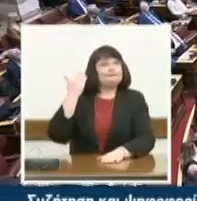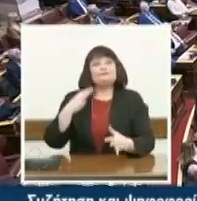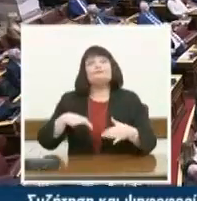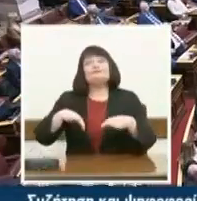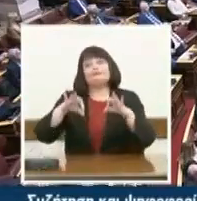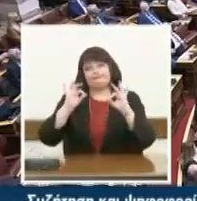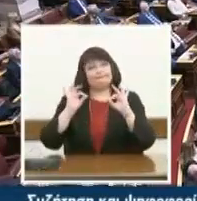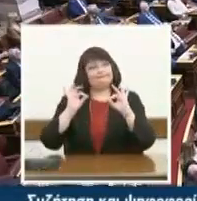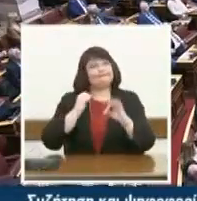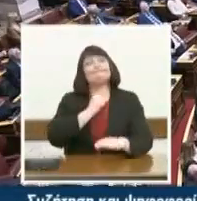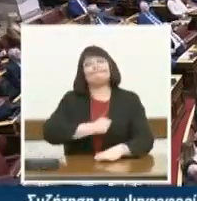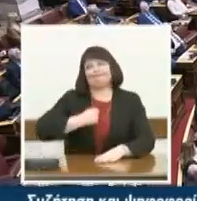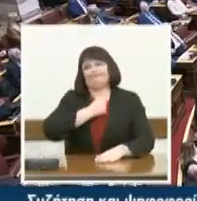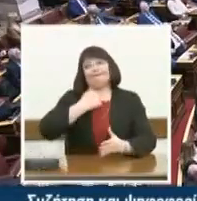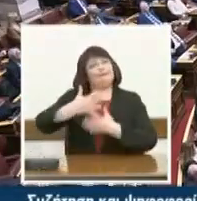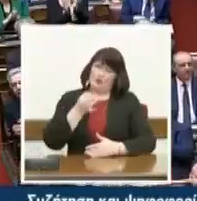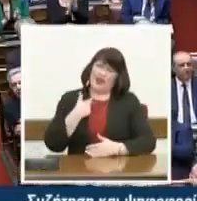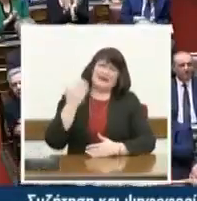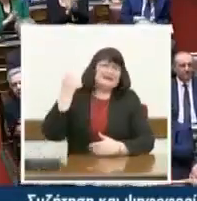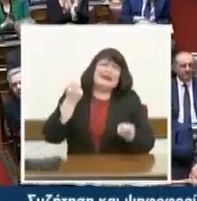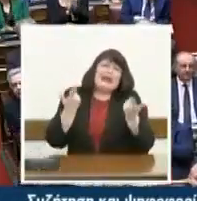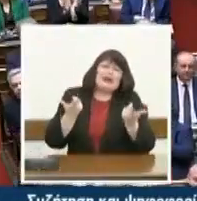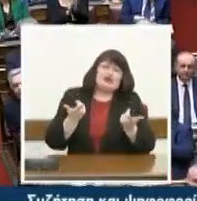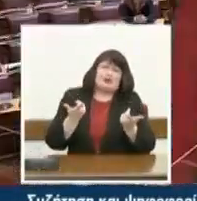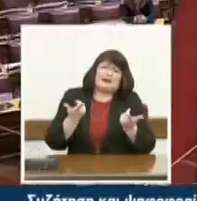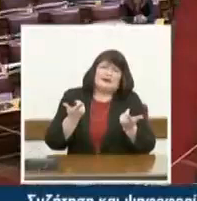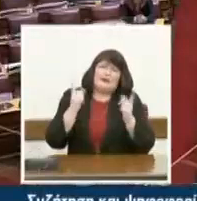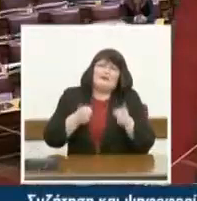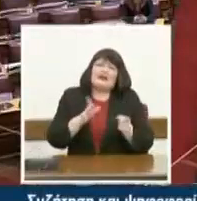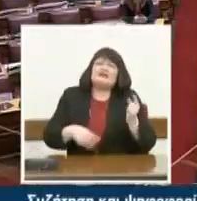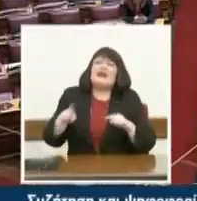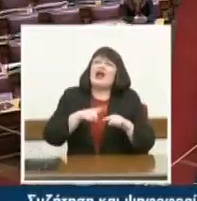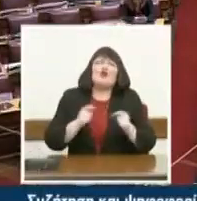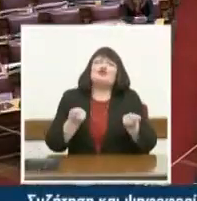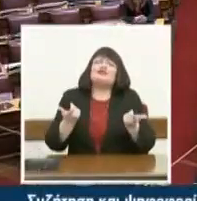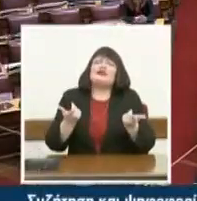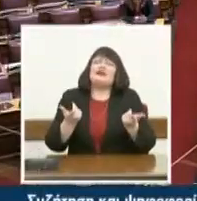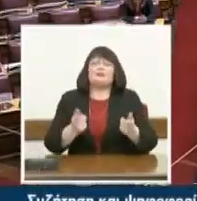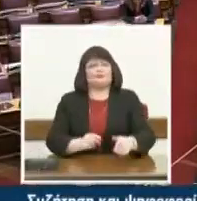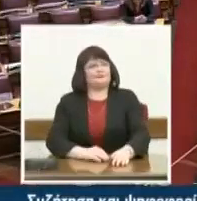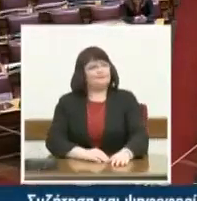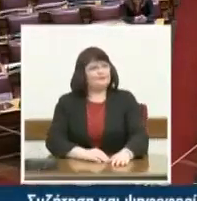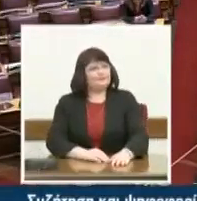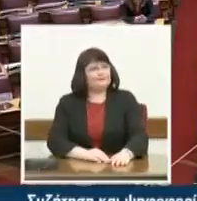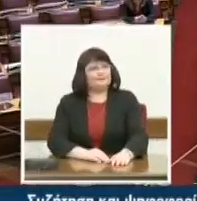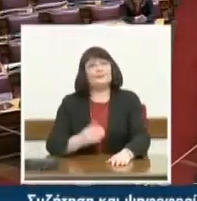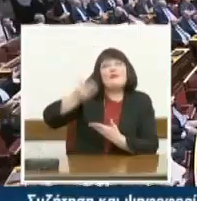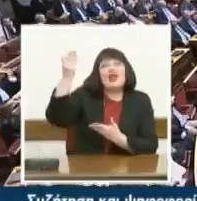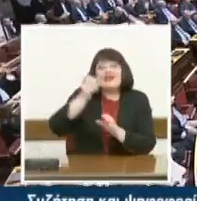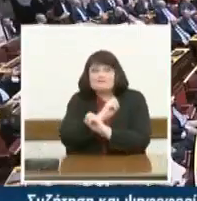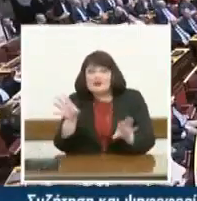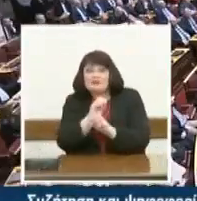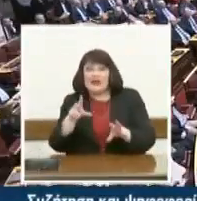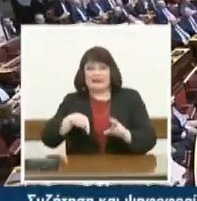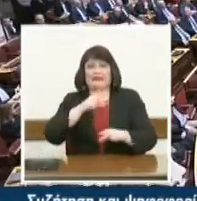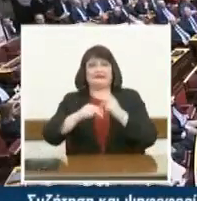φερνινήφη πολιτικά. Γαμπρός. Πολιτικά. Ελπίζω. Γαμπρός. Λοιπόν, καταρχήν να πω το εξής. Υπάρχει μια ειρωνία σε αυτό το